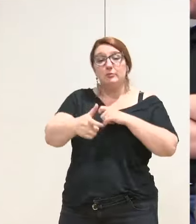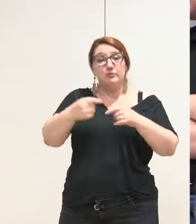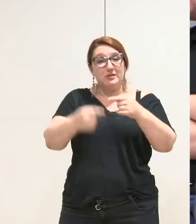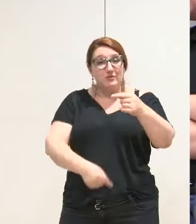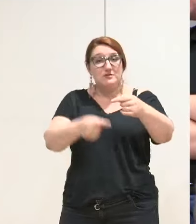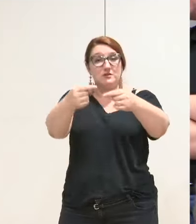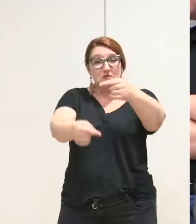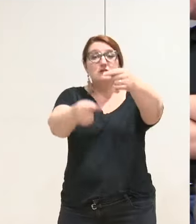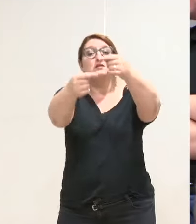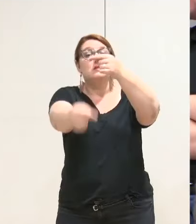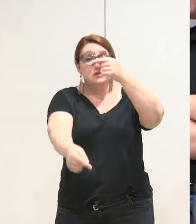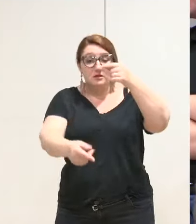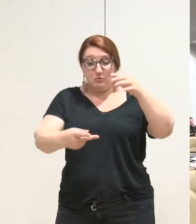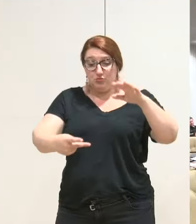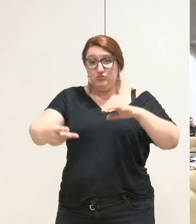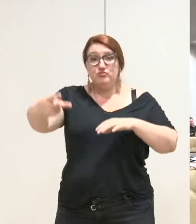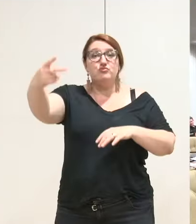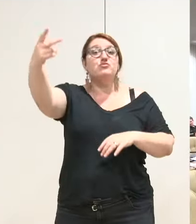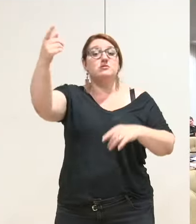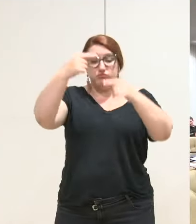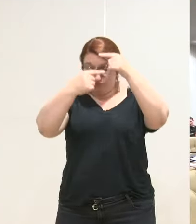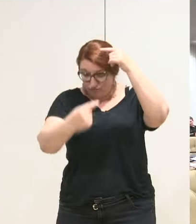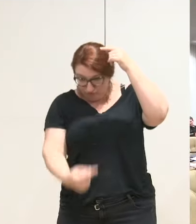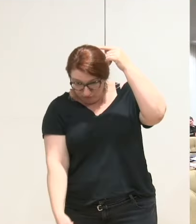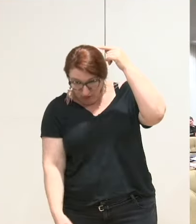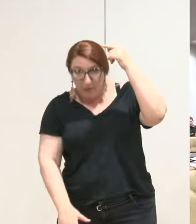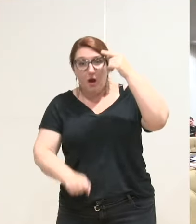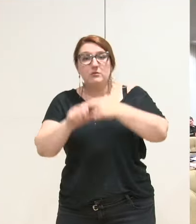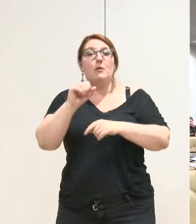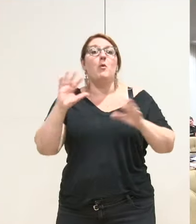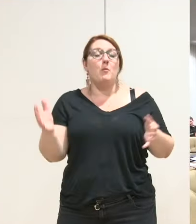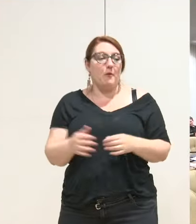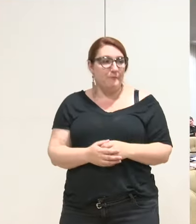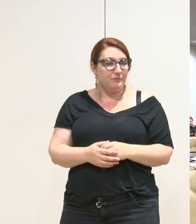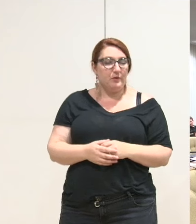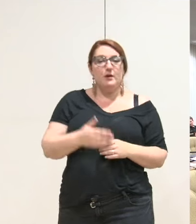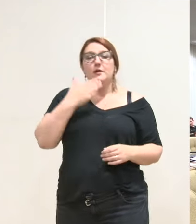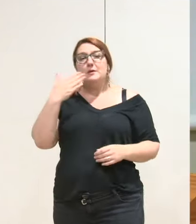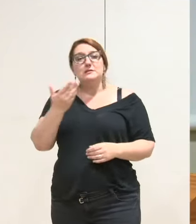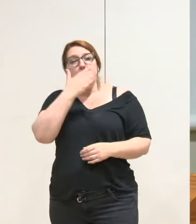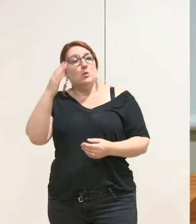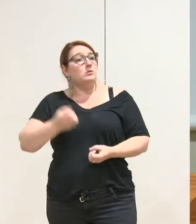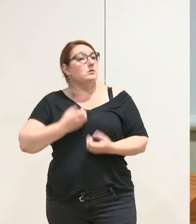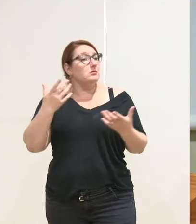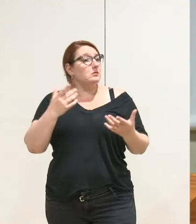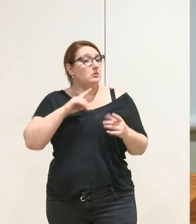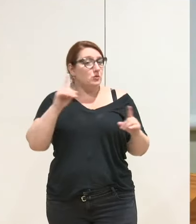combler merci y a-t-il d'autres prises de parole non donc je mets au voix